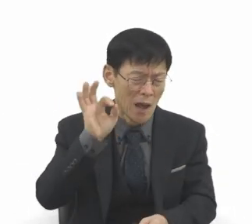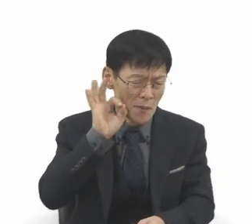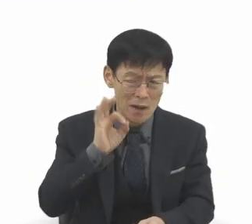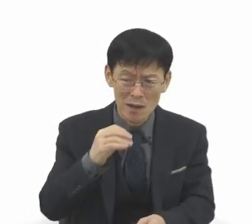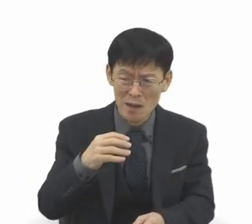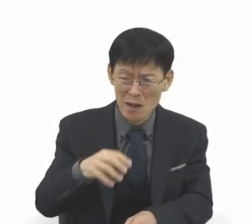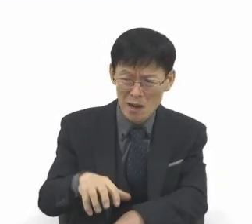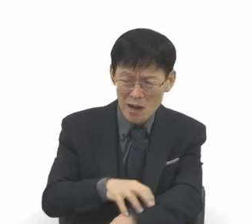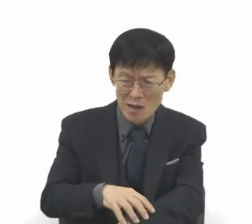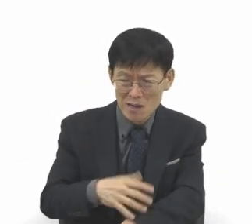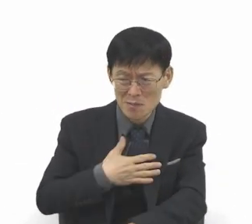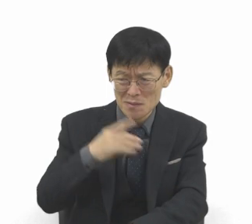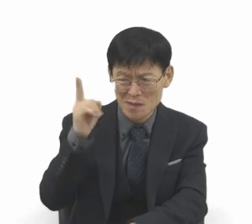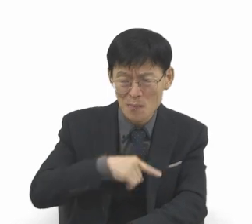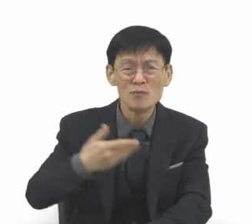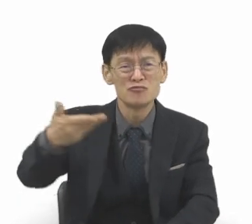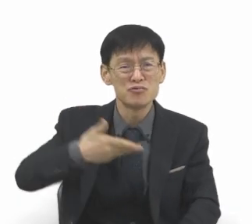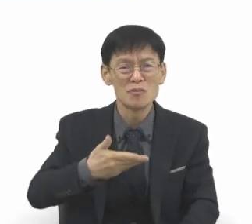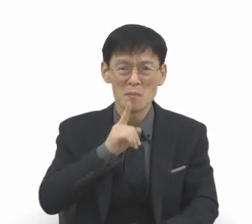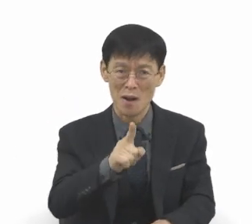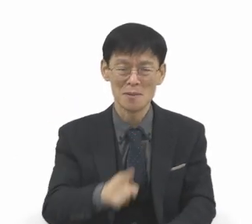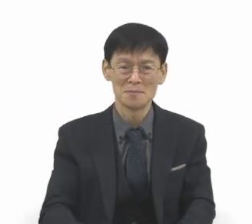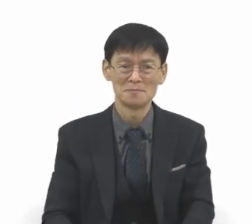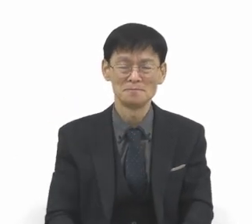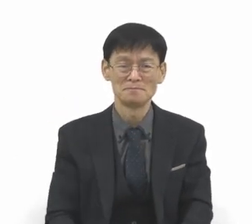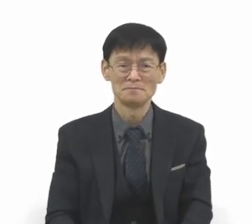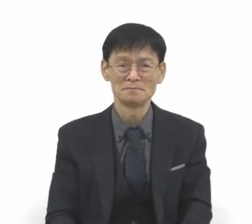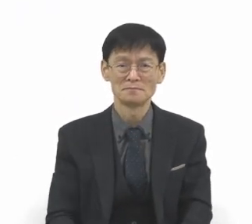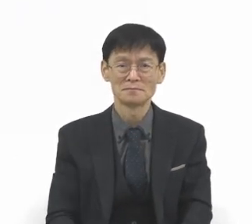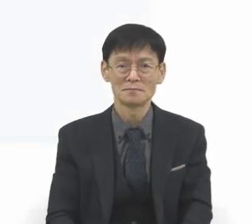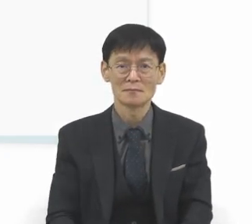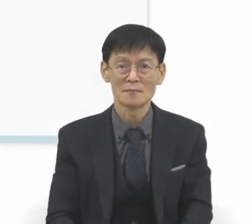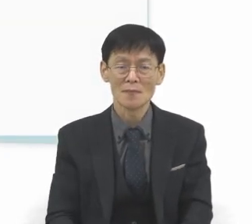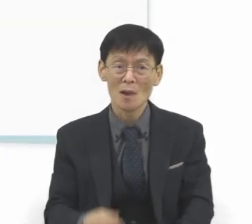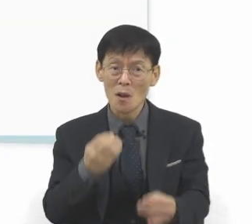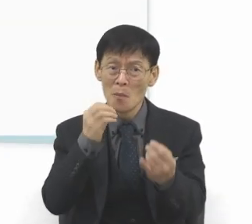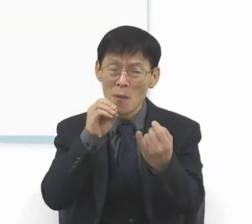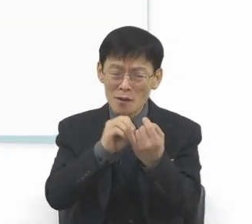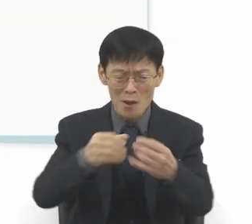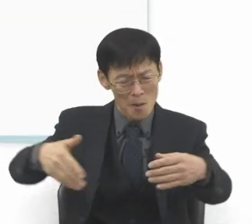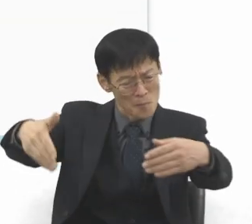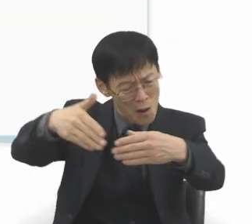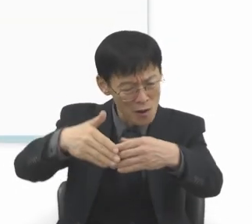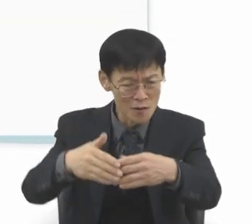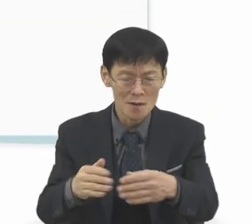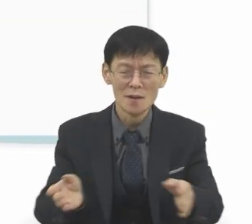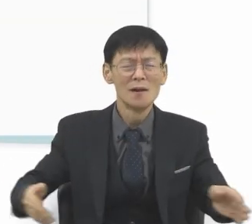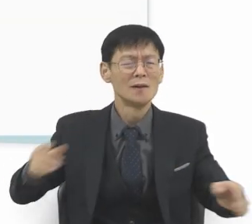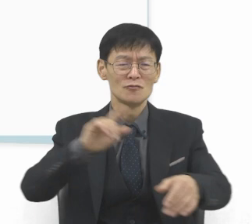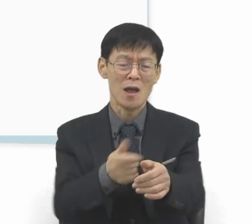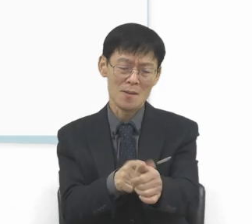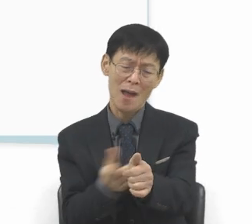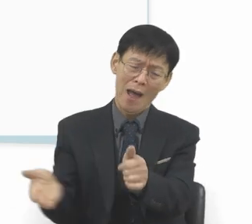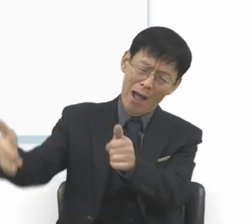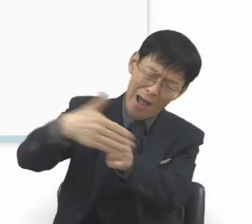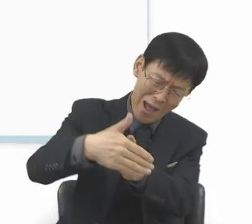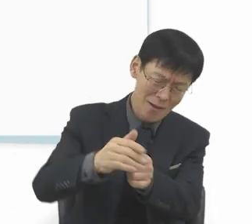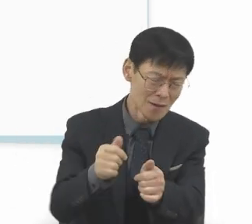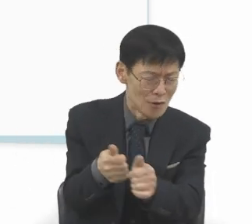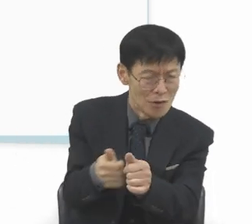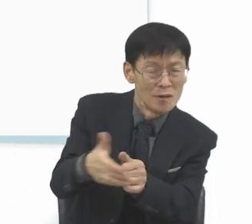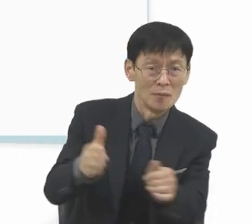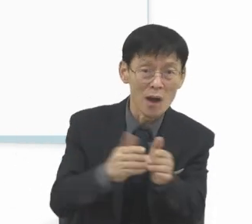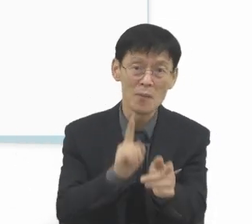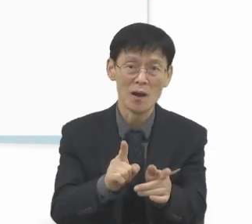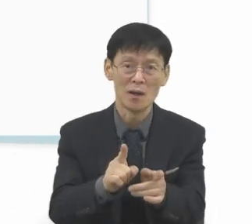성적인 수치심과 불쾌감을 주는 행동을 말합니다. 입맞춤이나 포옹 또는 뒤에서 껴안는 등 몸을